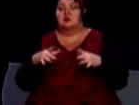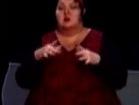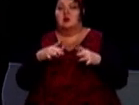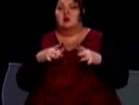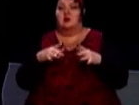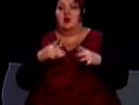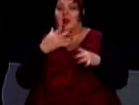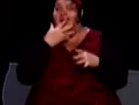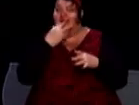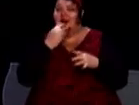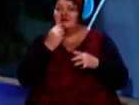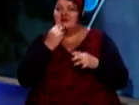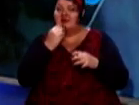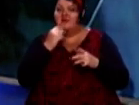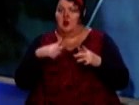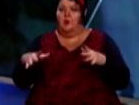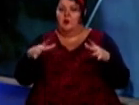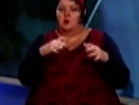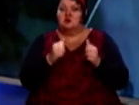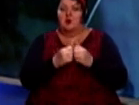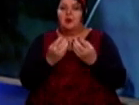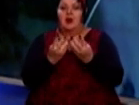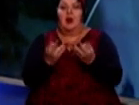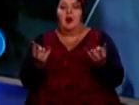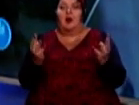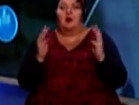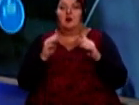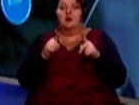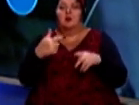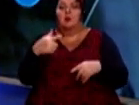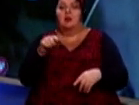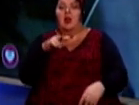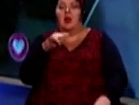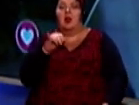площі, красивій площі, біля Альтанки, там де лілея,